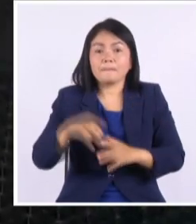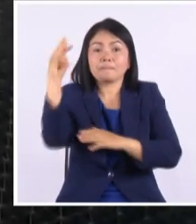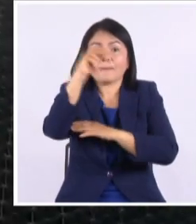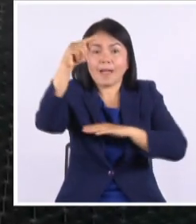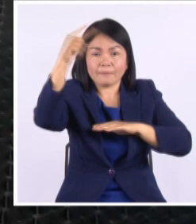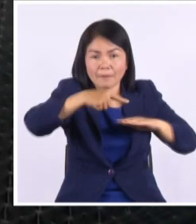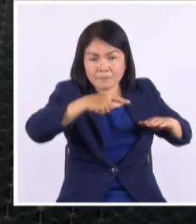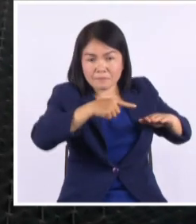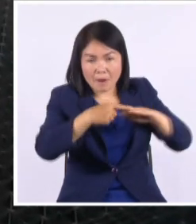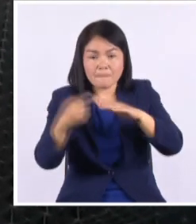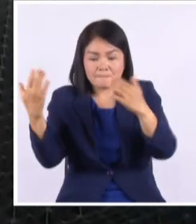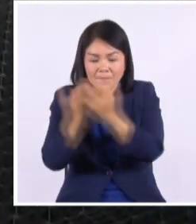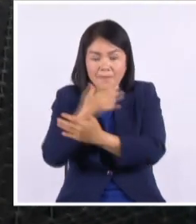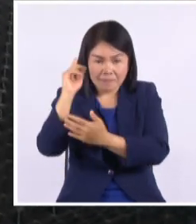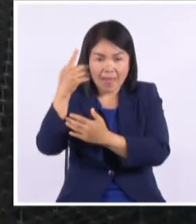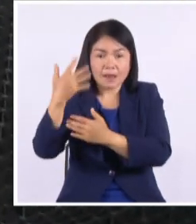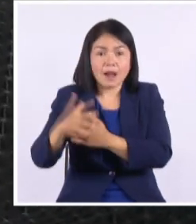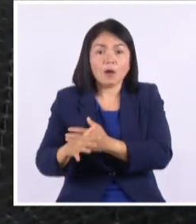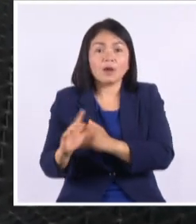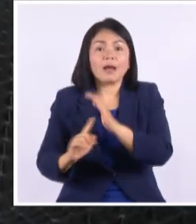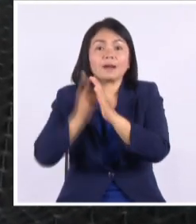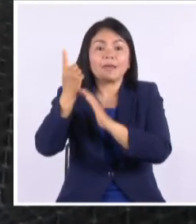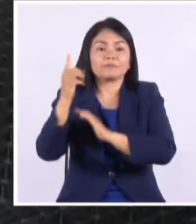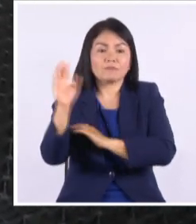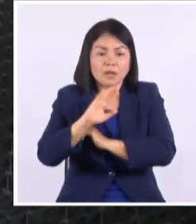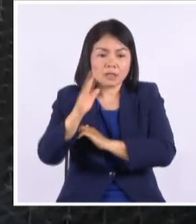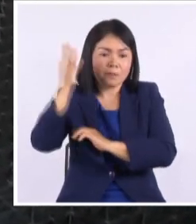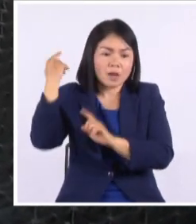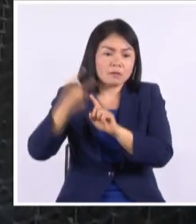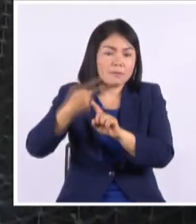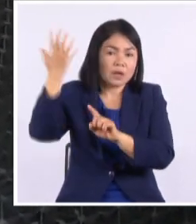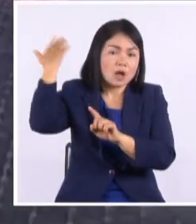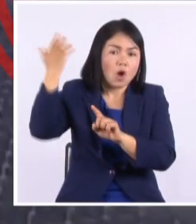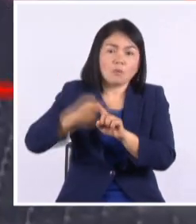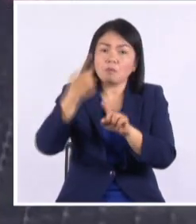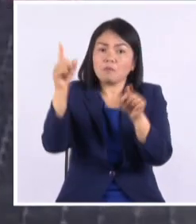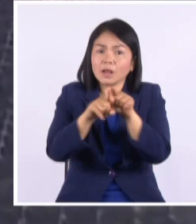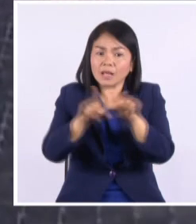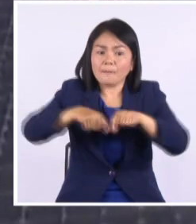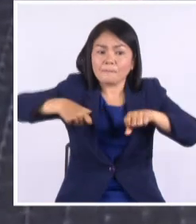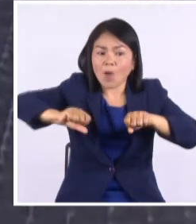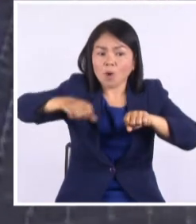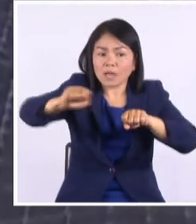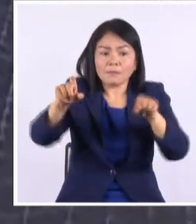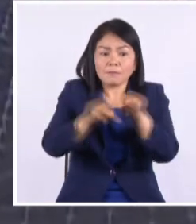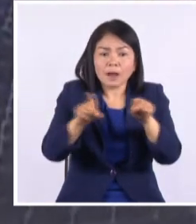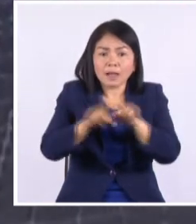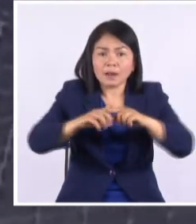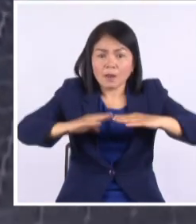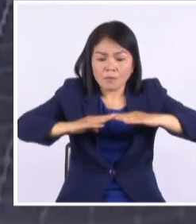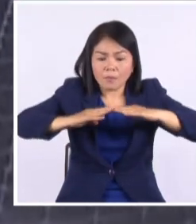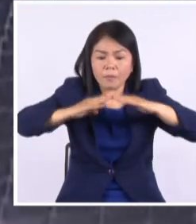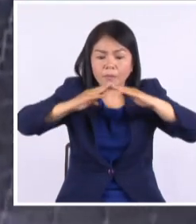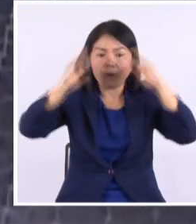ฝั่งก็ได้รับการเปลี่ยนใหม่แล้วเหตุการณ์นี้ไม่ใช่คำแรกนะครับหรือว่าเมื่อเดือนที่แล้วเนี่ยมีมอเตอร์ไซค์คันนึงที่กระโดดข้ามสะพานไปในเฉพาะที่